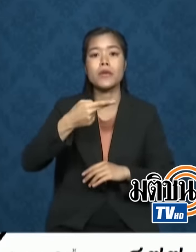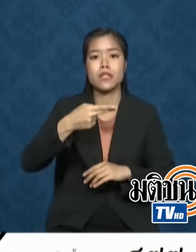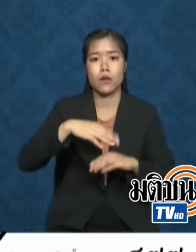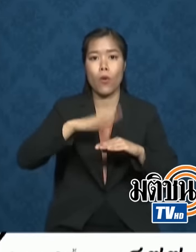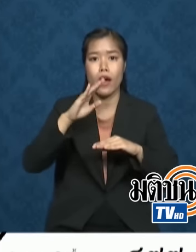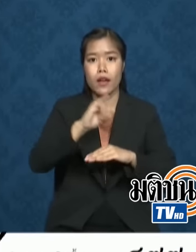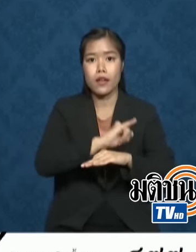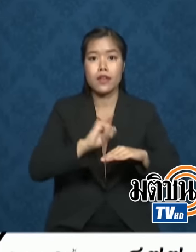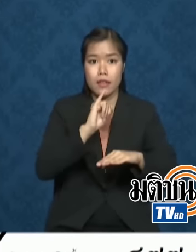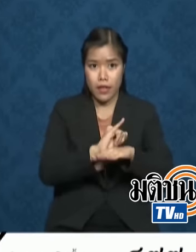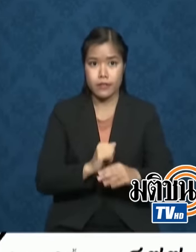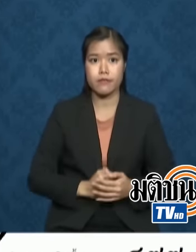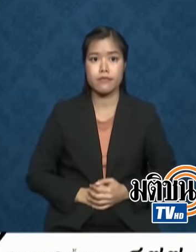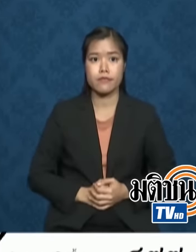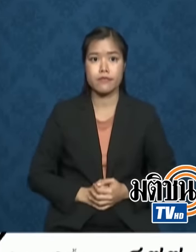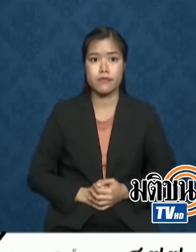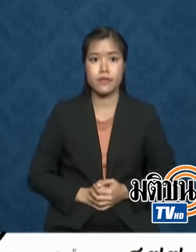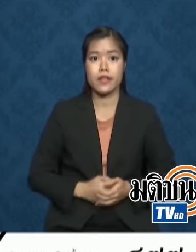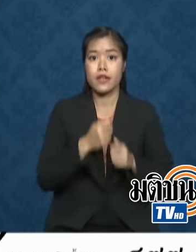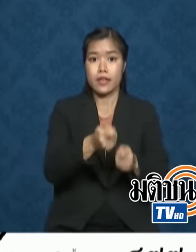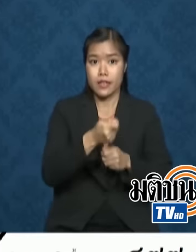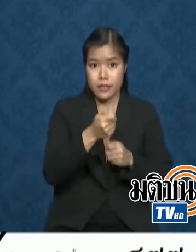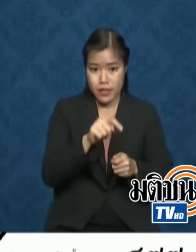2567ว่าจะลดพื้นที่การเผาไหม้ด้านการเกษตร